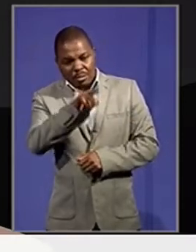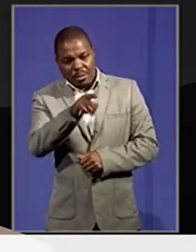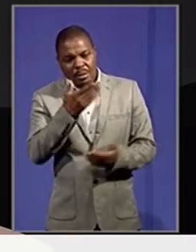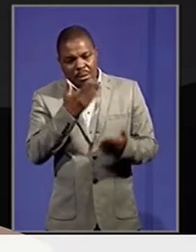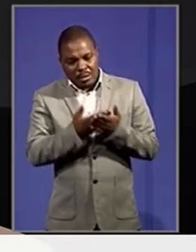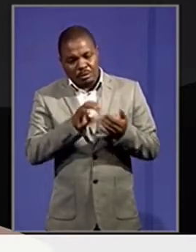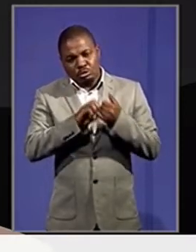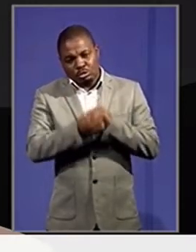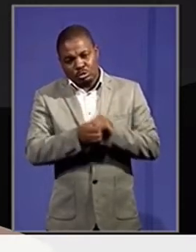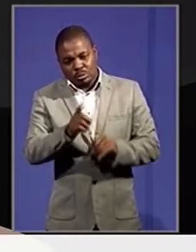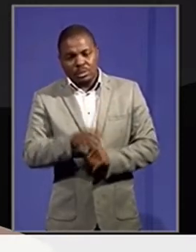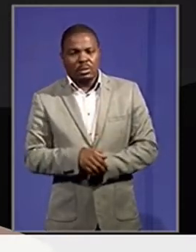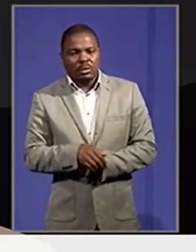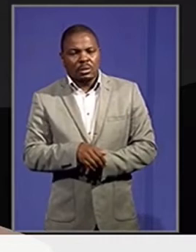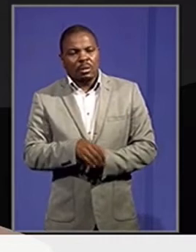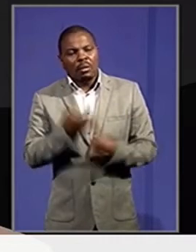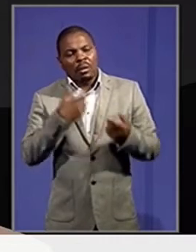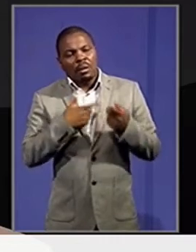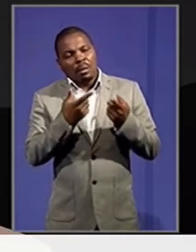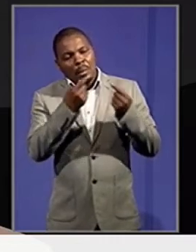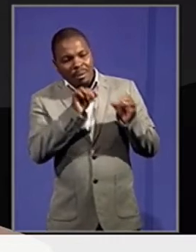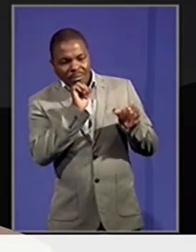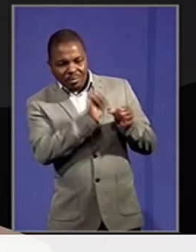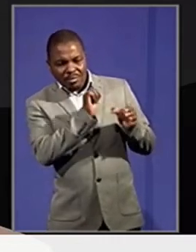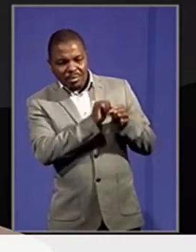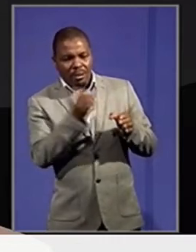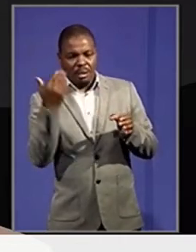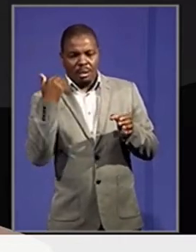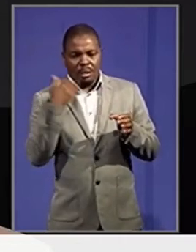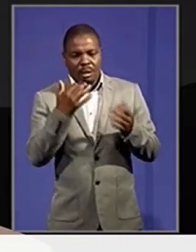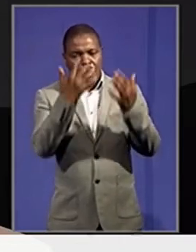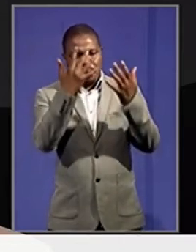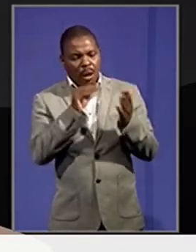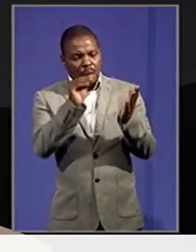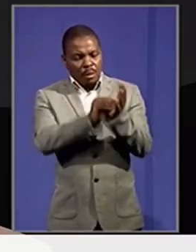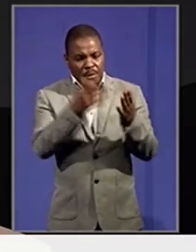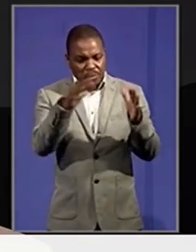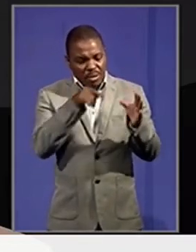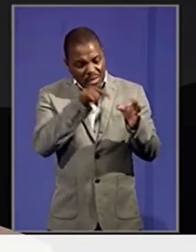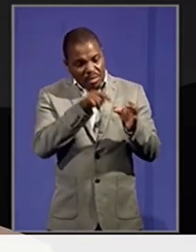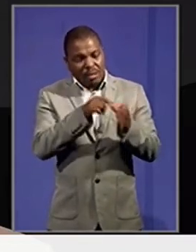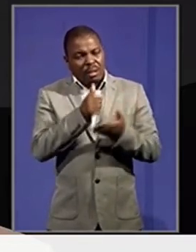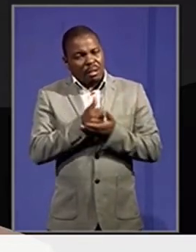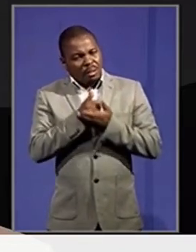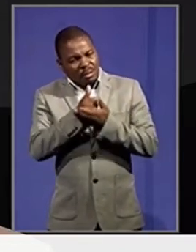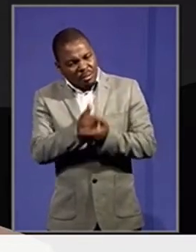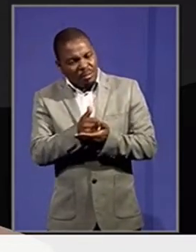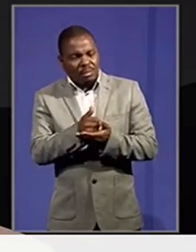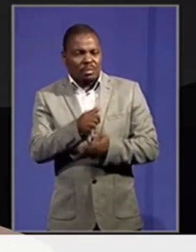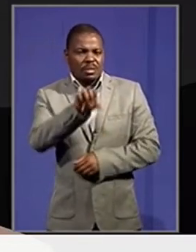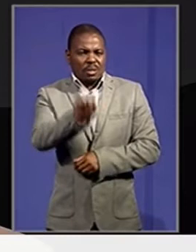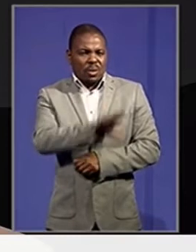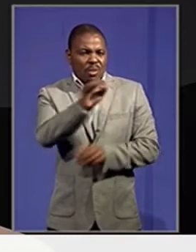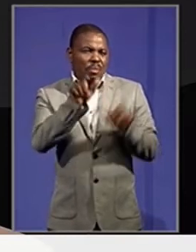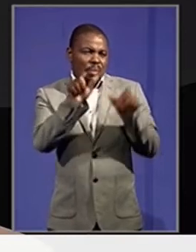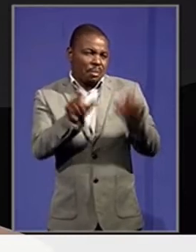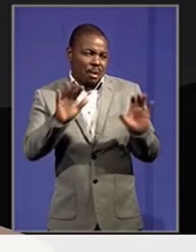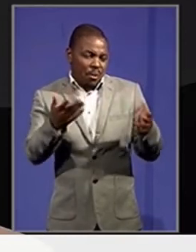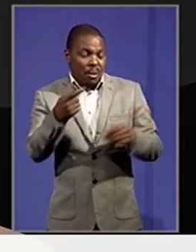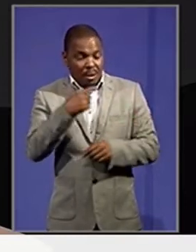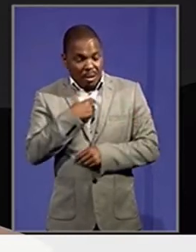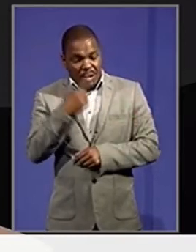sheba mhlomong wa shebela morao ditjheleteng tsa bona hore na tsena tse ba qetang ho di beha di budget ba ka etsa jwang hore ba tle ba kgone hore ba thuse setjhaba mme ke na le tshepo